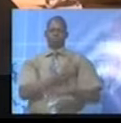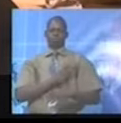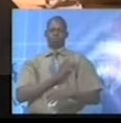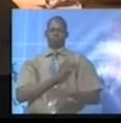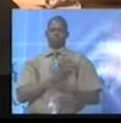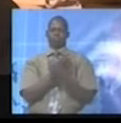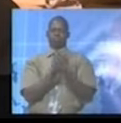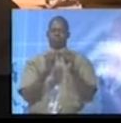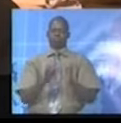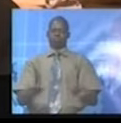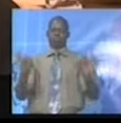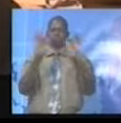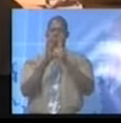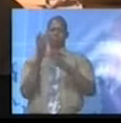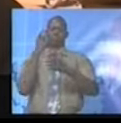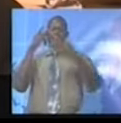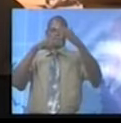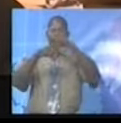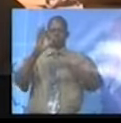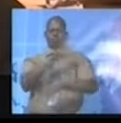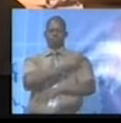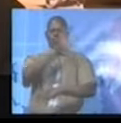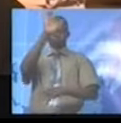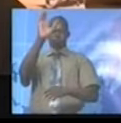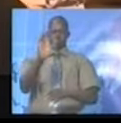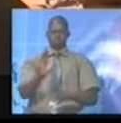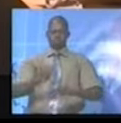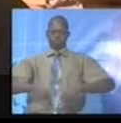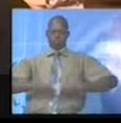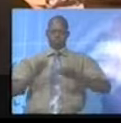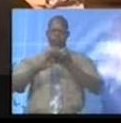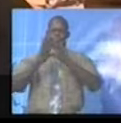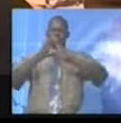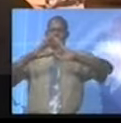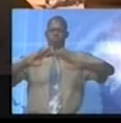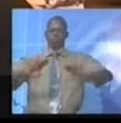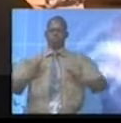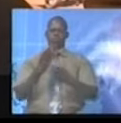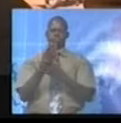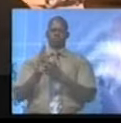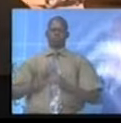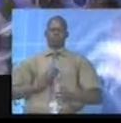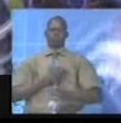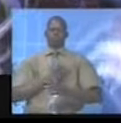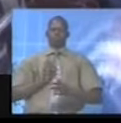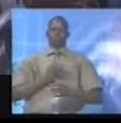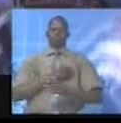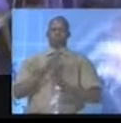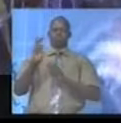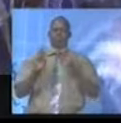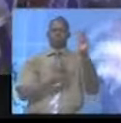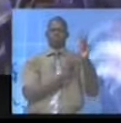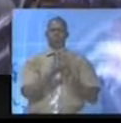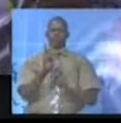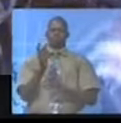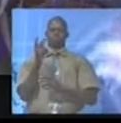très noble qui vise à renforcer la coexistence pacifique entre nous, membres des communautés.